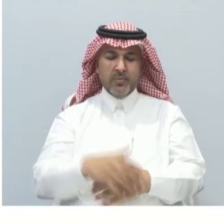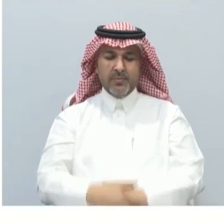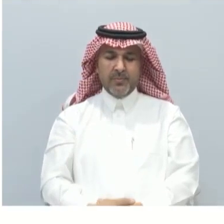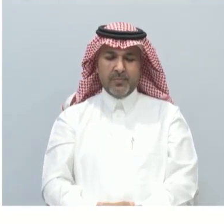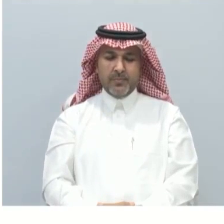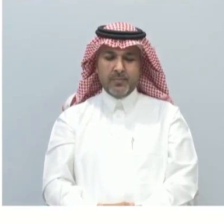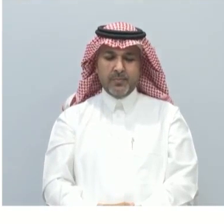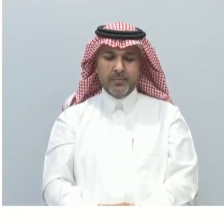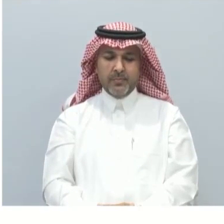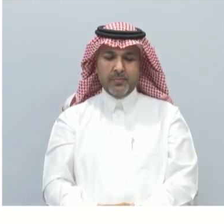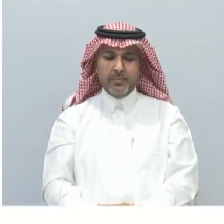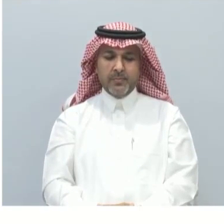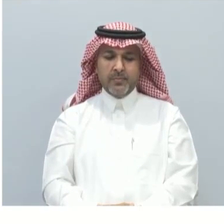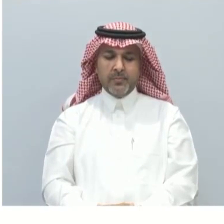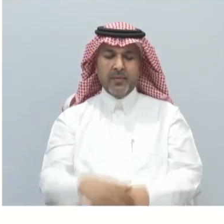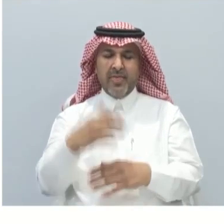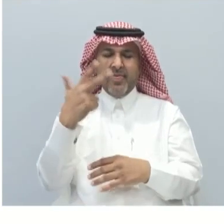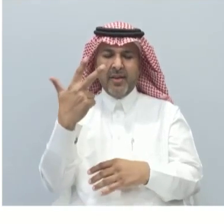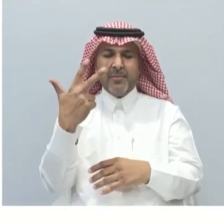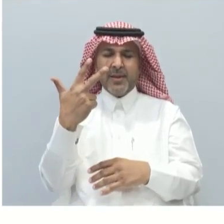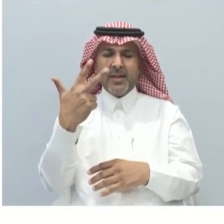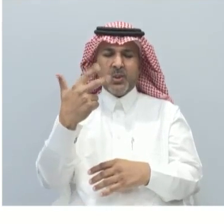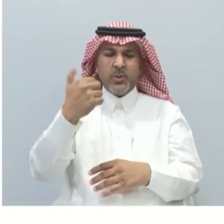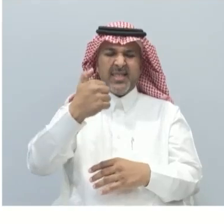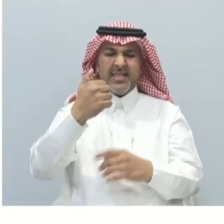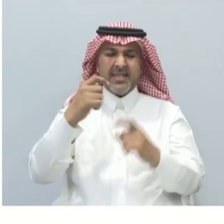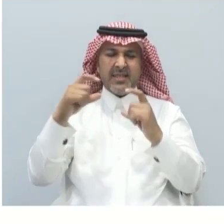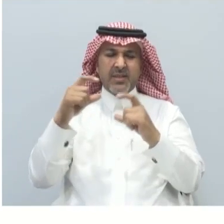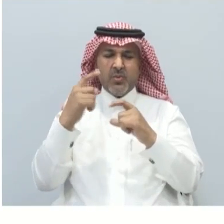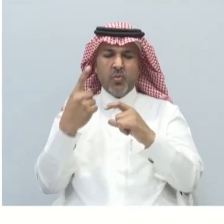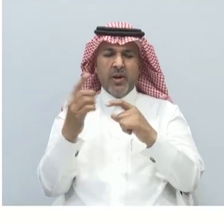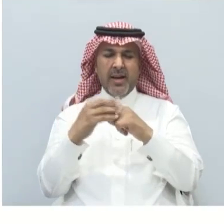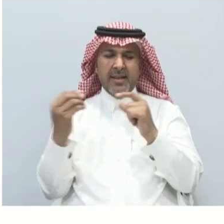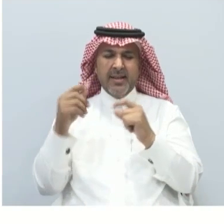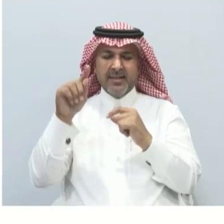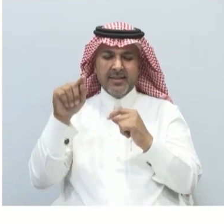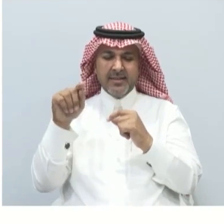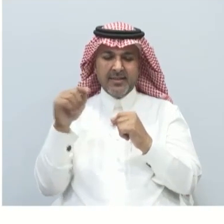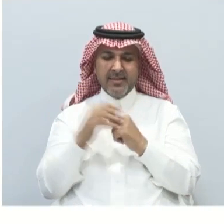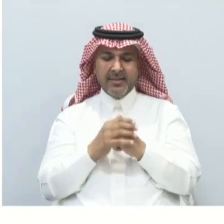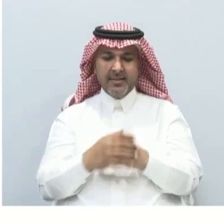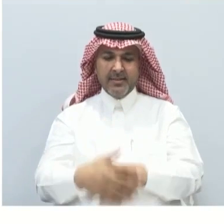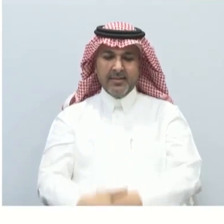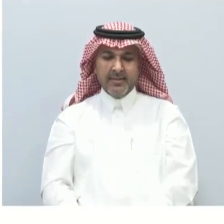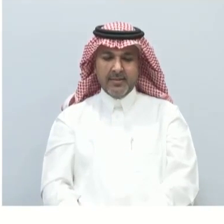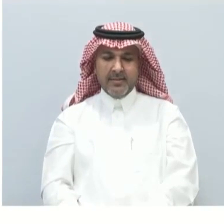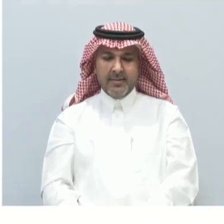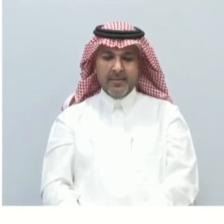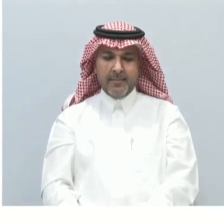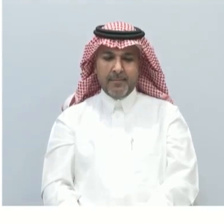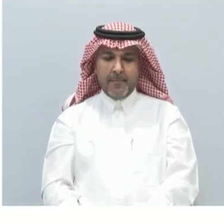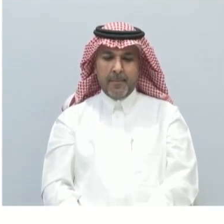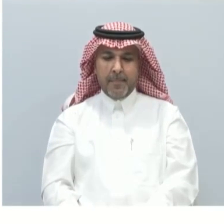العدد الاساسي اللي هو صار 68 واحد ناقصا طبعا 12.5%